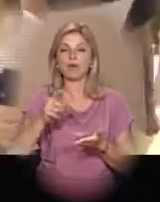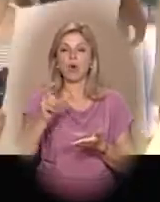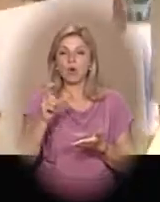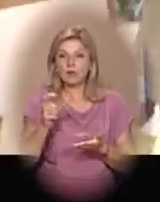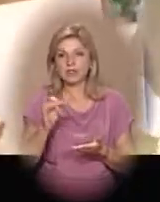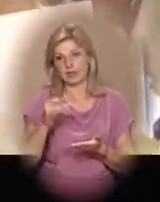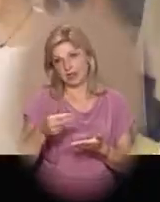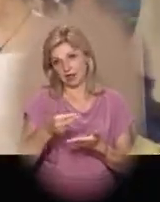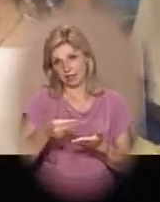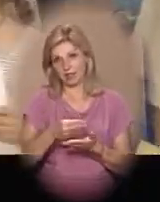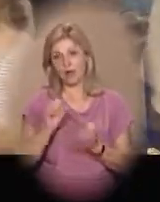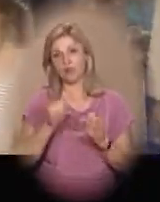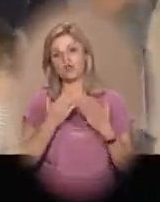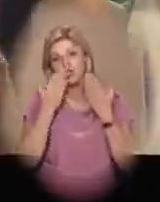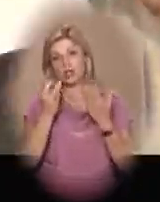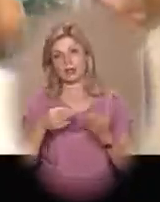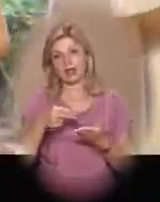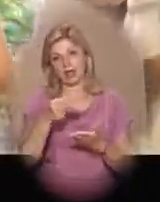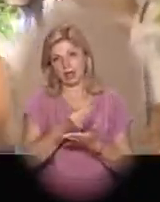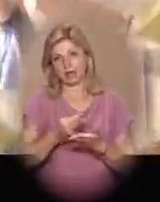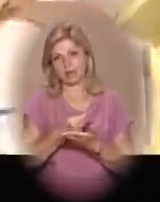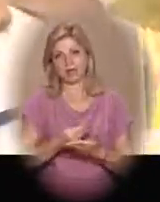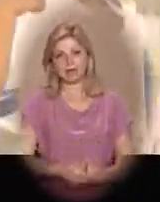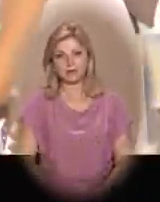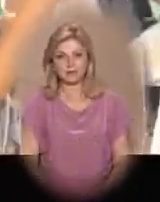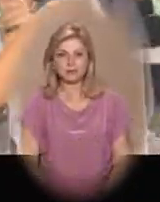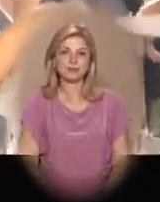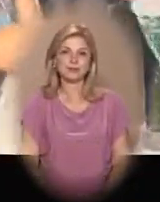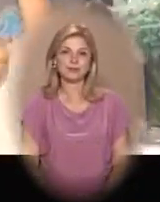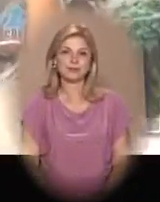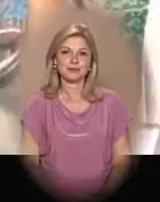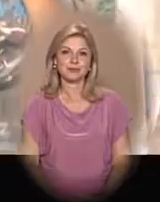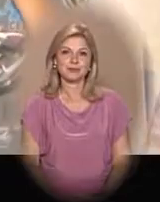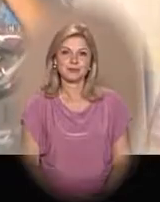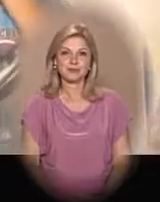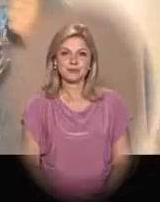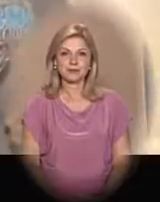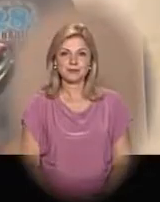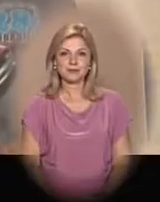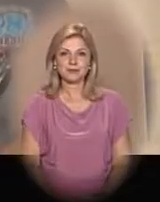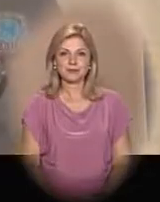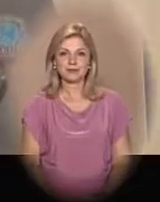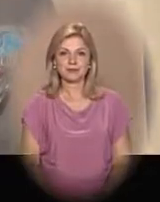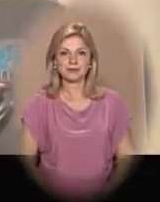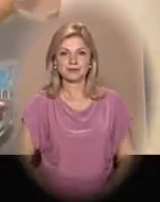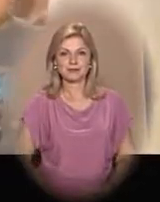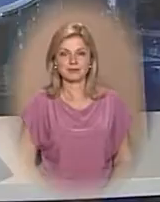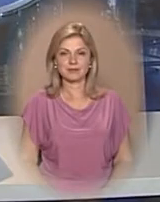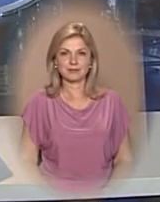лише почитати, а й помалювати. Володимир Лисюк, Олександр Попов, телевізійні новини Миколаївщини.